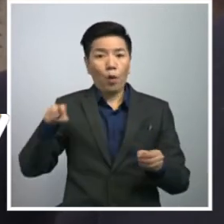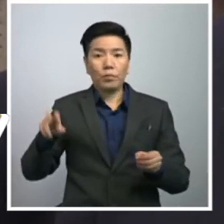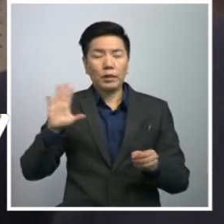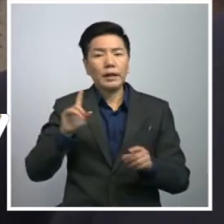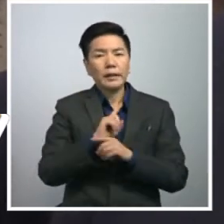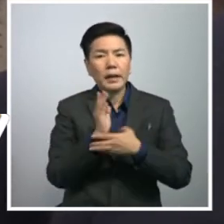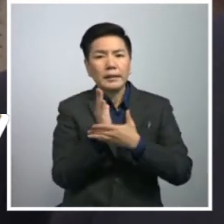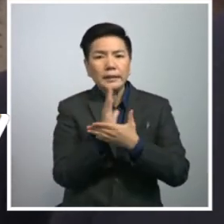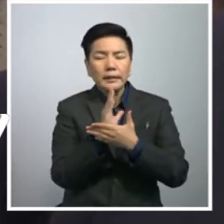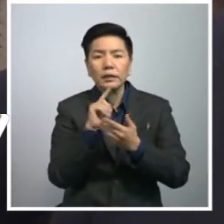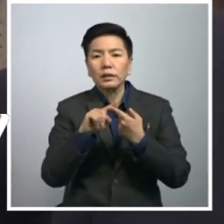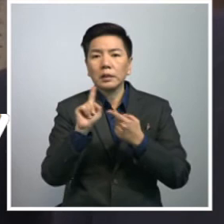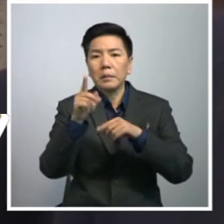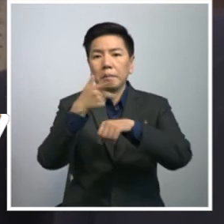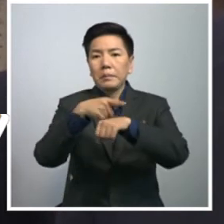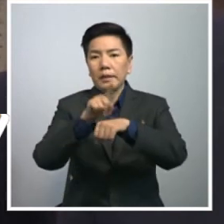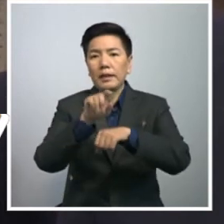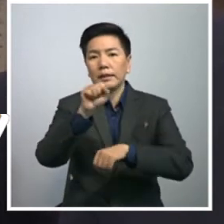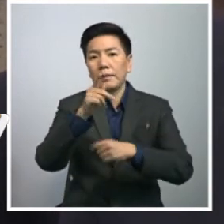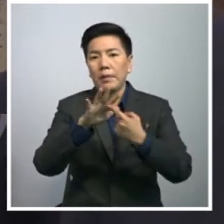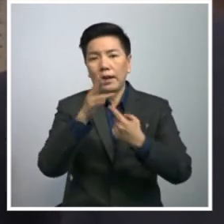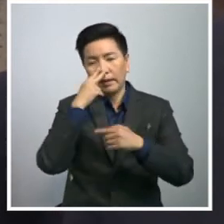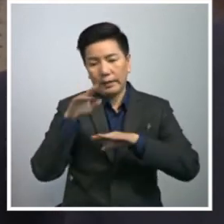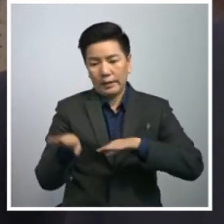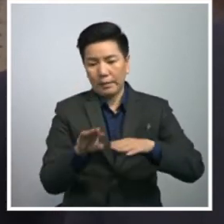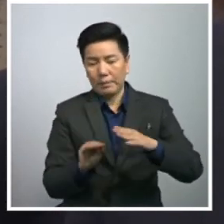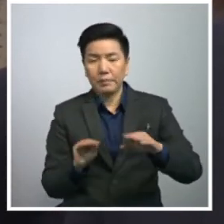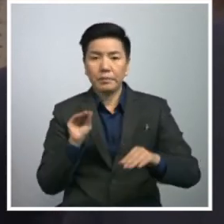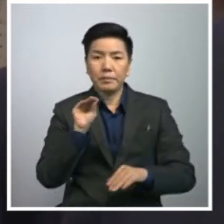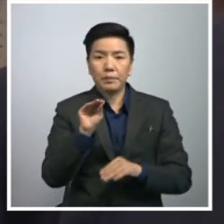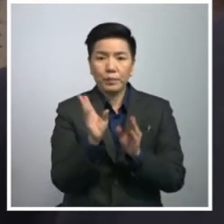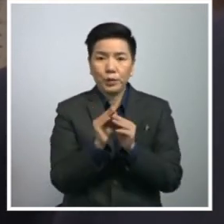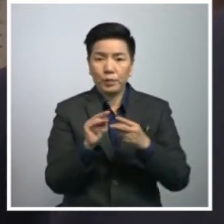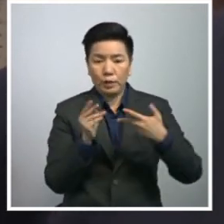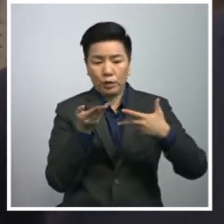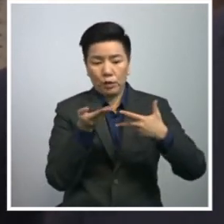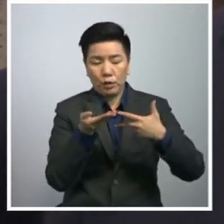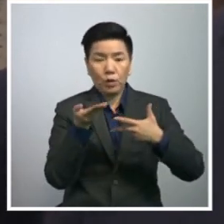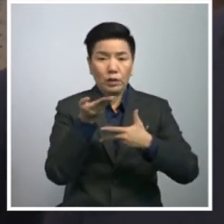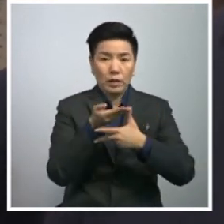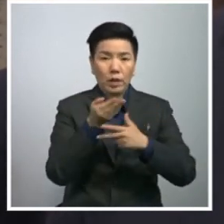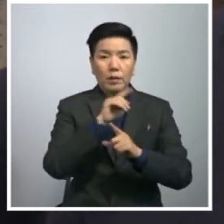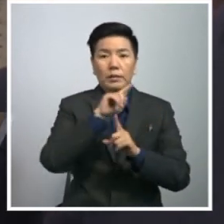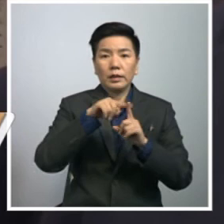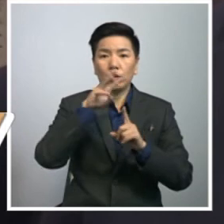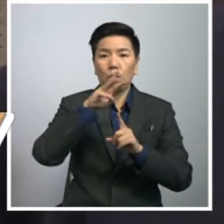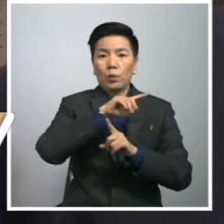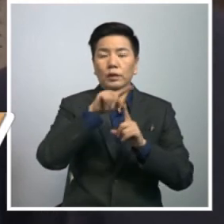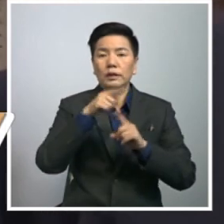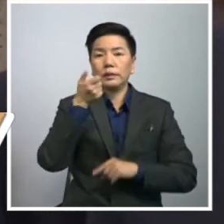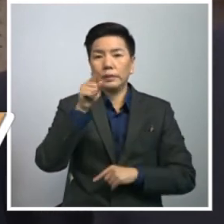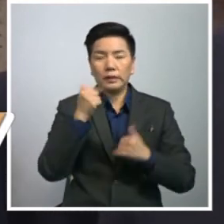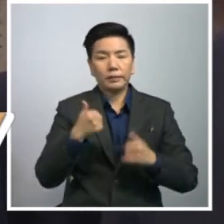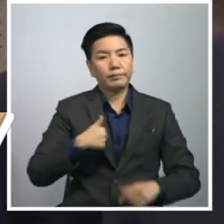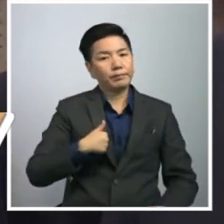แต่ก้ำกึ่งส่วนกรณีที่ประธานสภาผู้แทนราษฎรเตรียมบรรจุวาระการประชุมในวาระที่2และ3ในวันที่11มิถุนายนนั้น